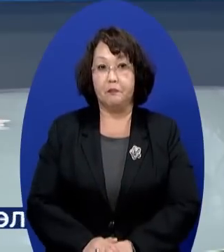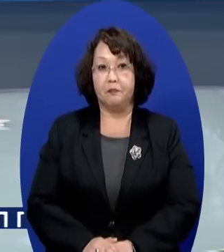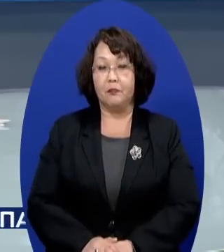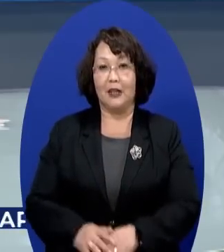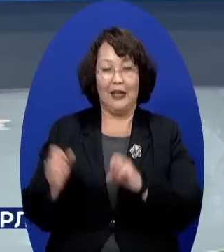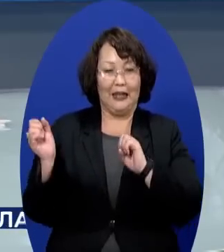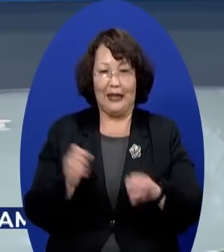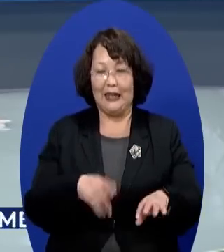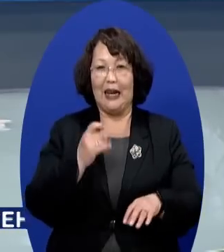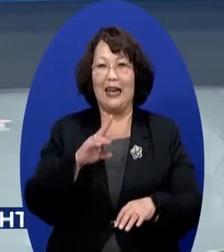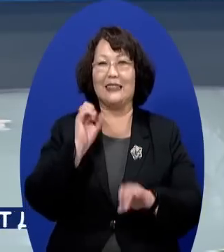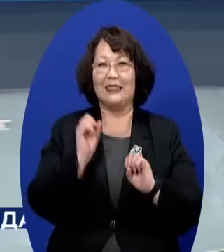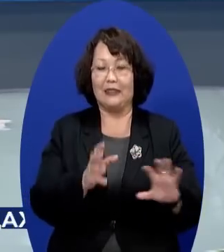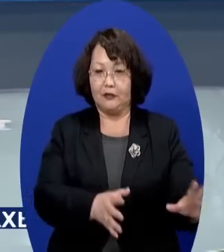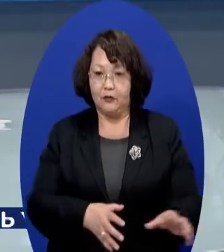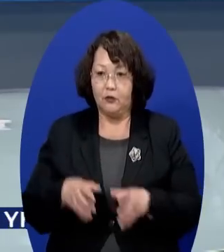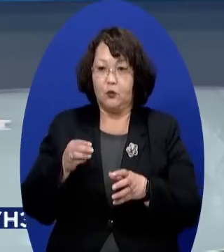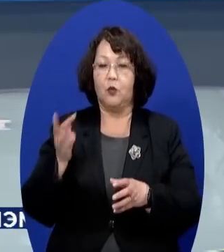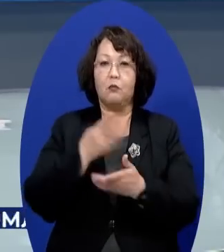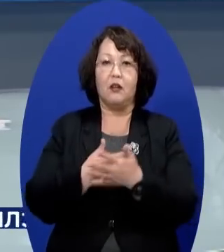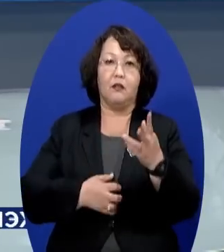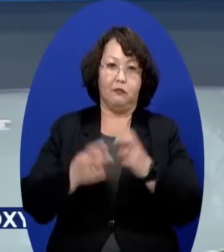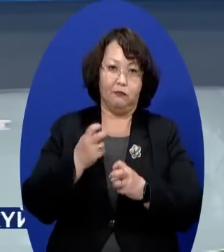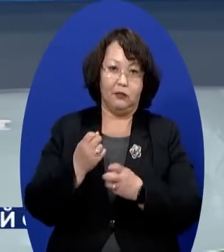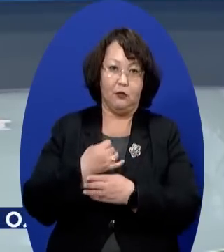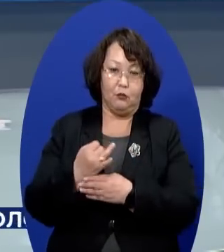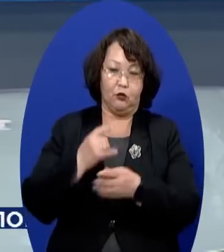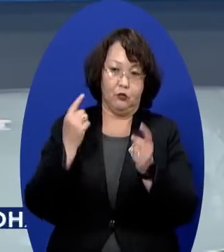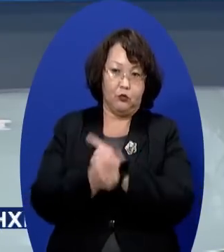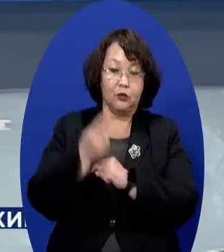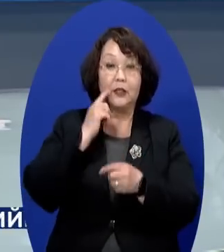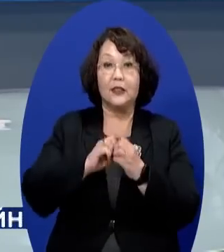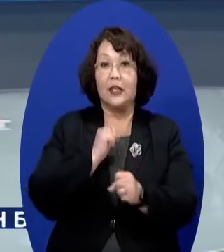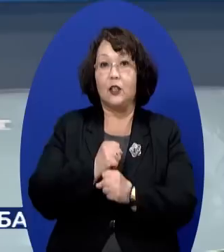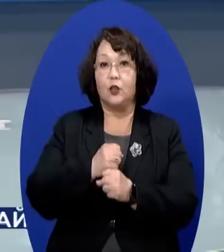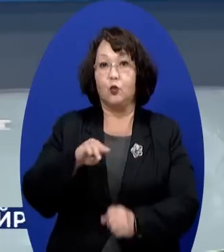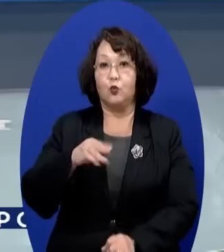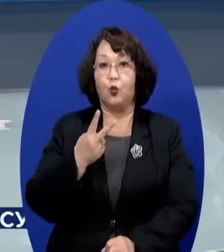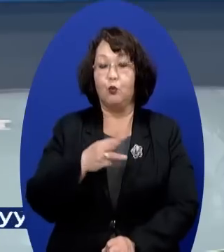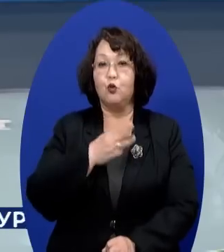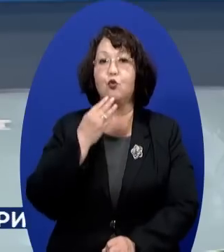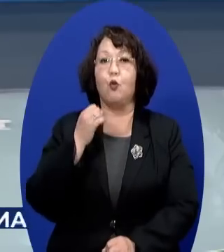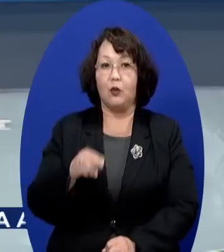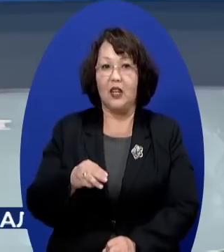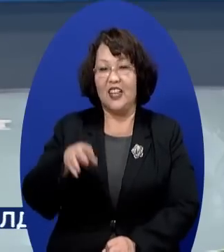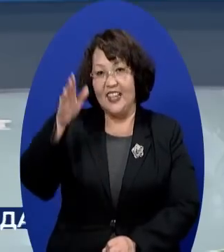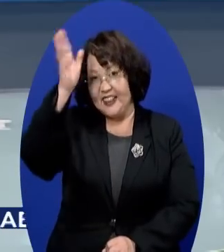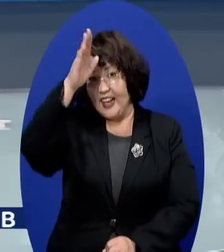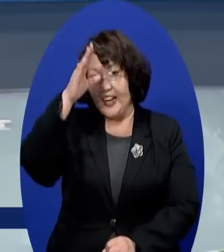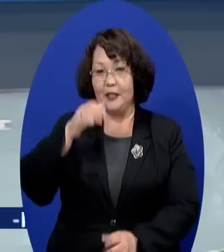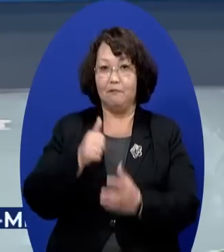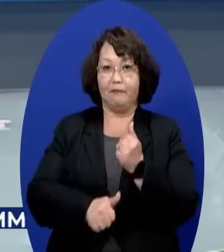Хаягдлыг түүхийд болгон импортыг орлох бүтээгдэхүүн үйлдвэрлэж байгаа сайн жишээг бид энэ удаад сурвалжлаа. За Төмөншууд компани дахин нэг сангасыг микробиологийн